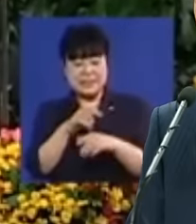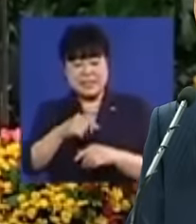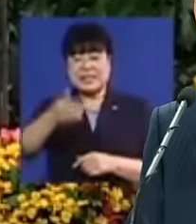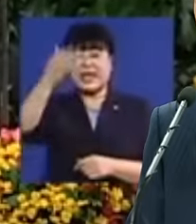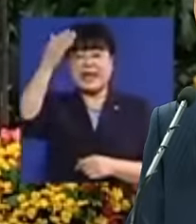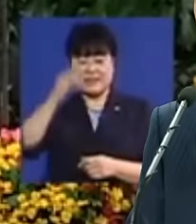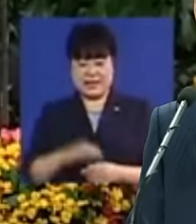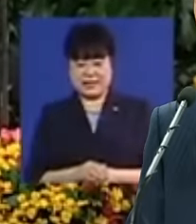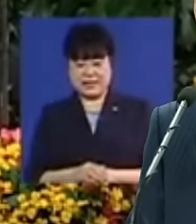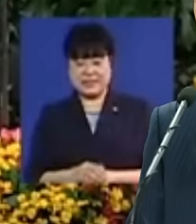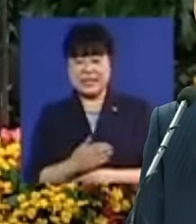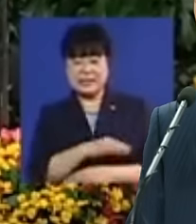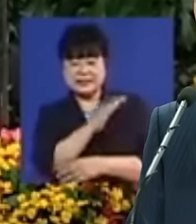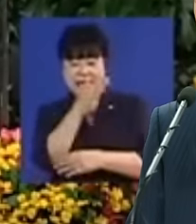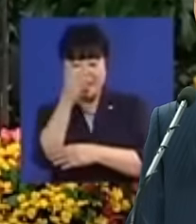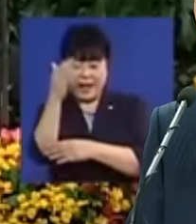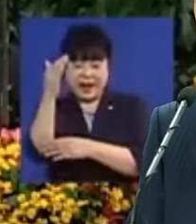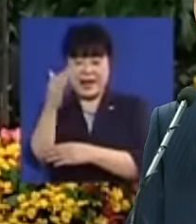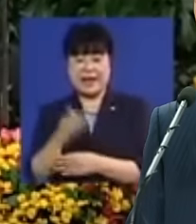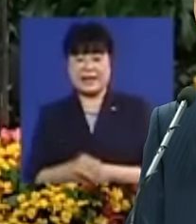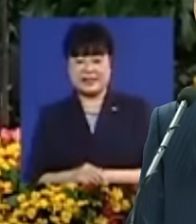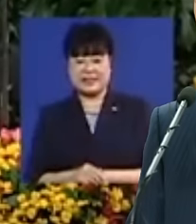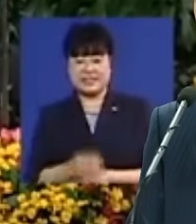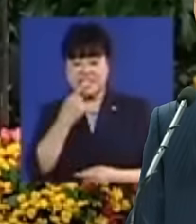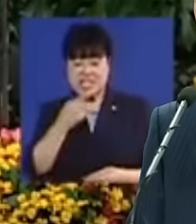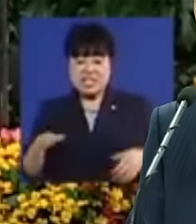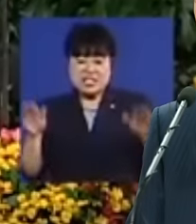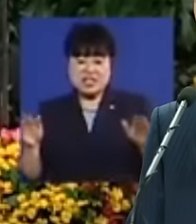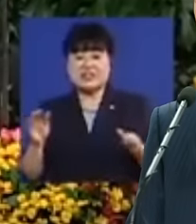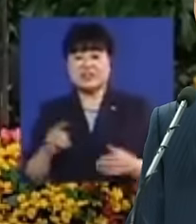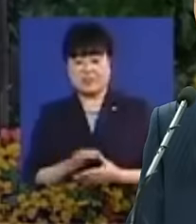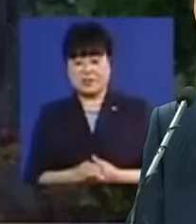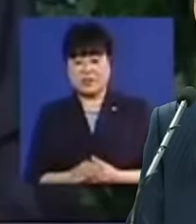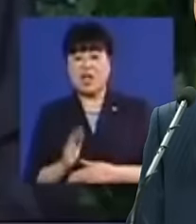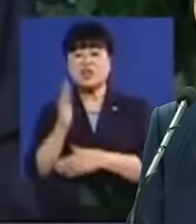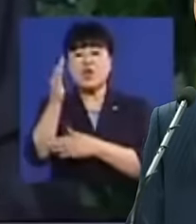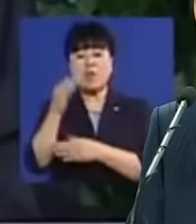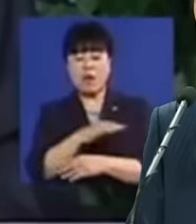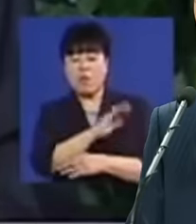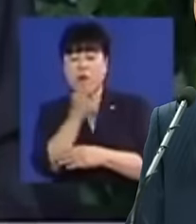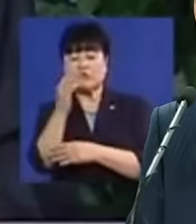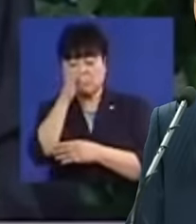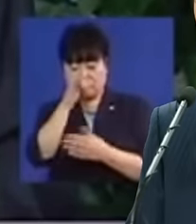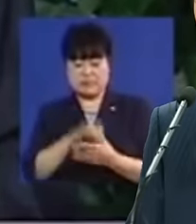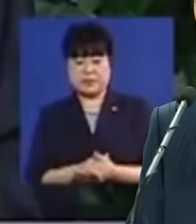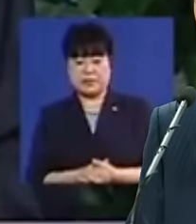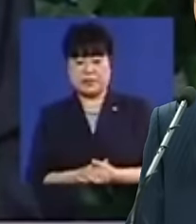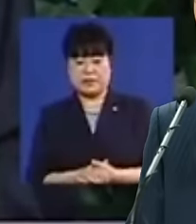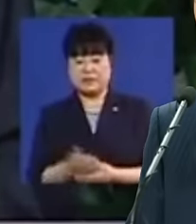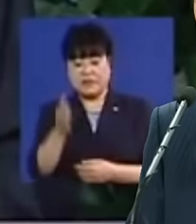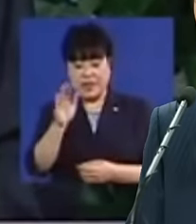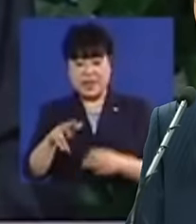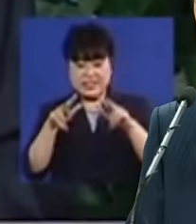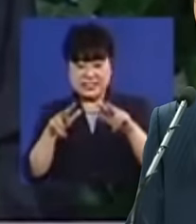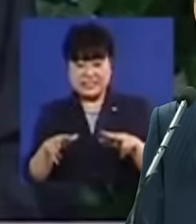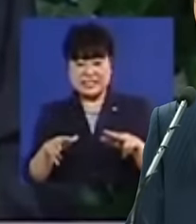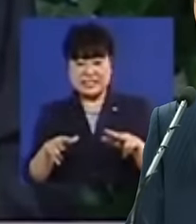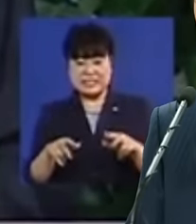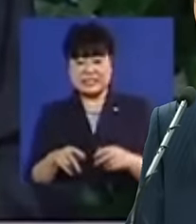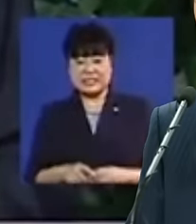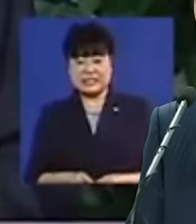옛날에는 찬란한 새벽별이었습니다. 영광의 광채였습니다. 그런데 이제는